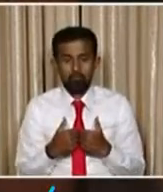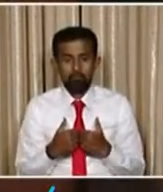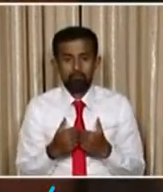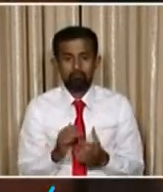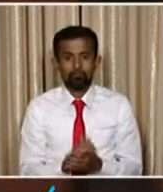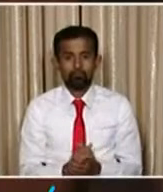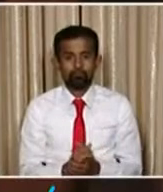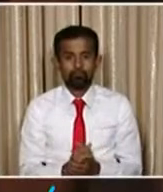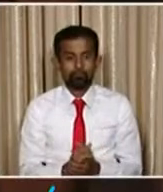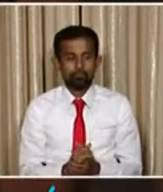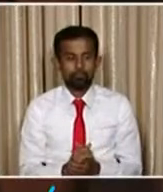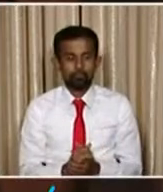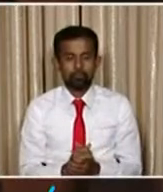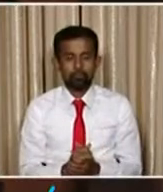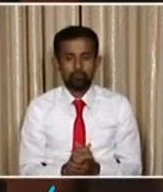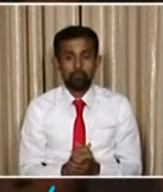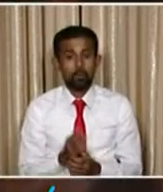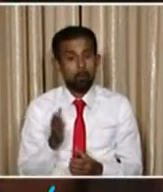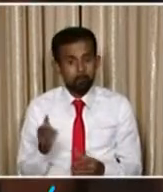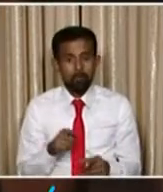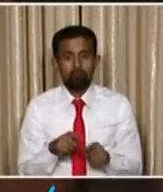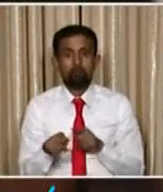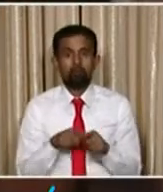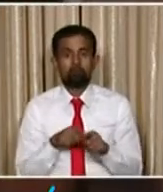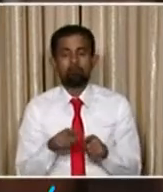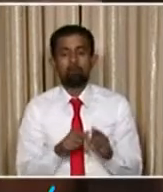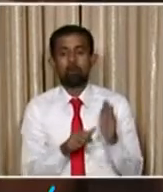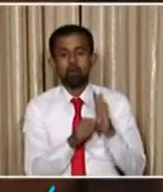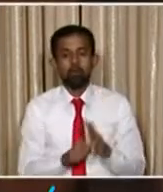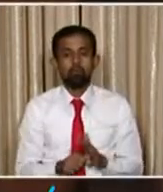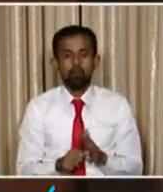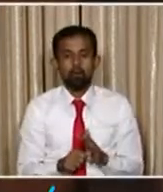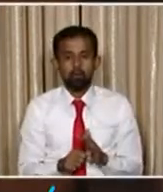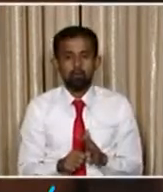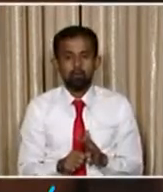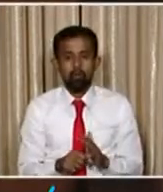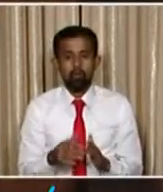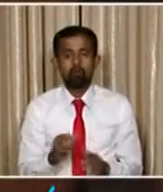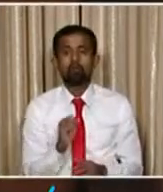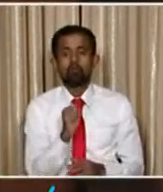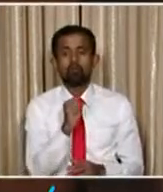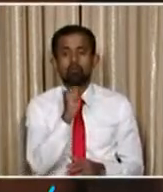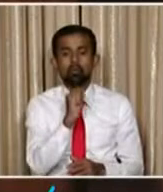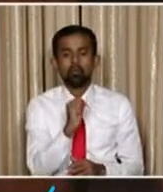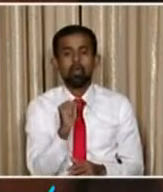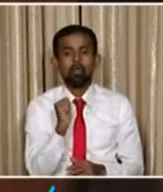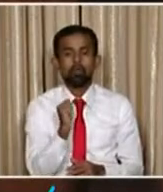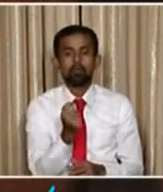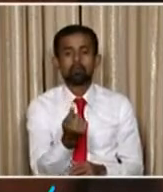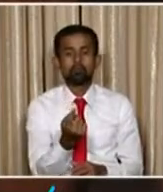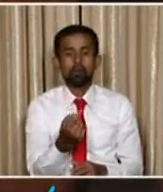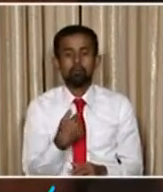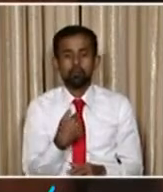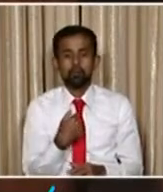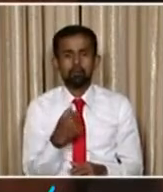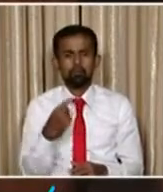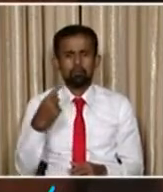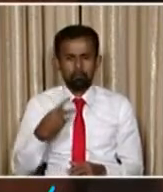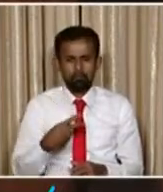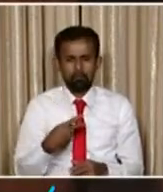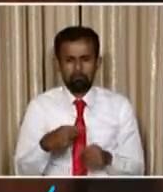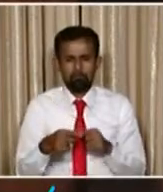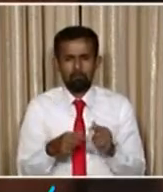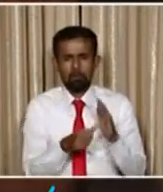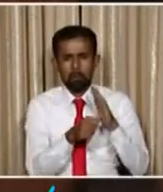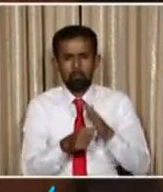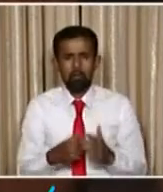they think such matters. Why wouldn't they think that we are second class citizens? දැන් දෙවනි මේ ලංකාවේ ඉන්න පුරවැසියෝ දෙවනි කණ්ඩායමේ පුරවැසි